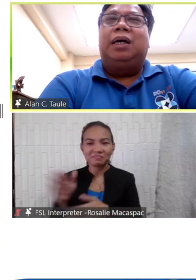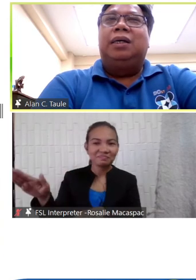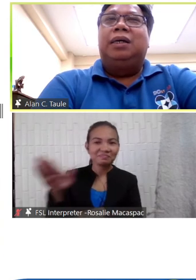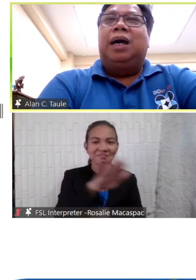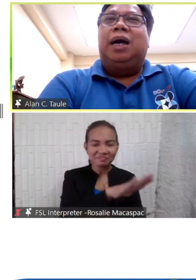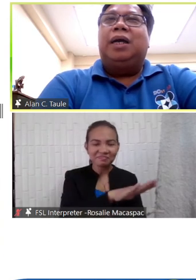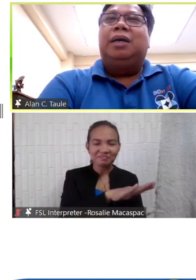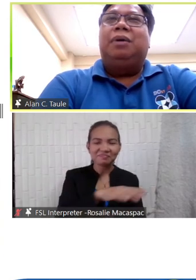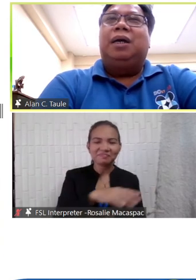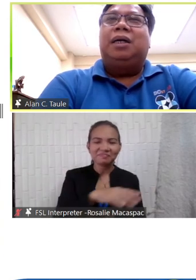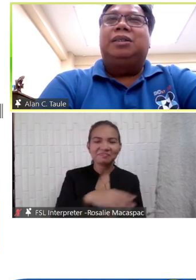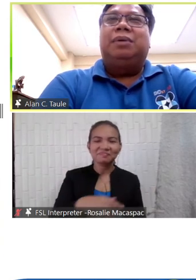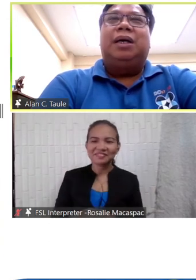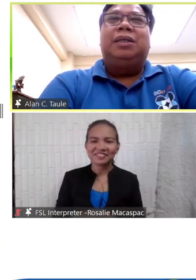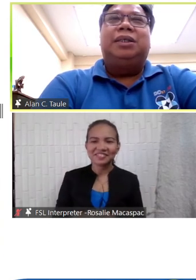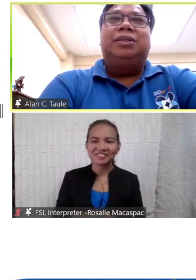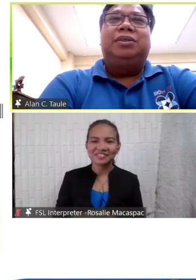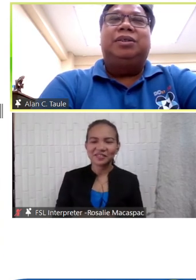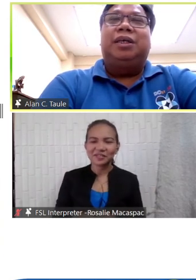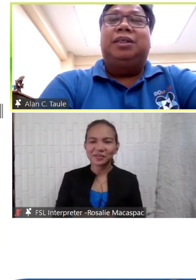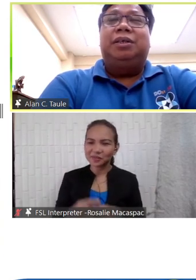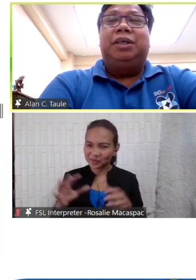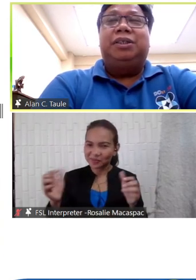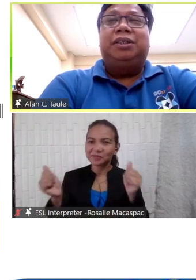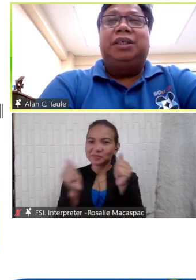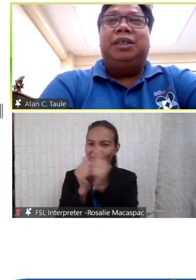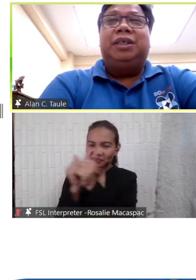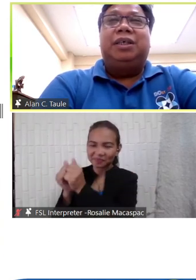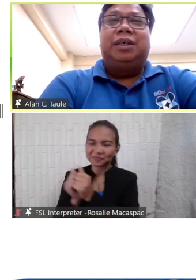ng aking mga kasamahan dito sa